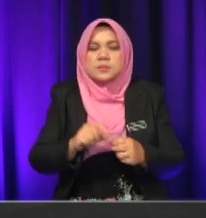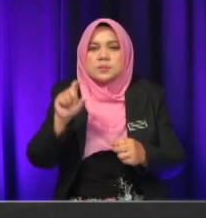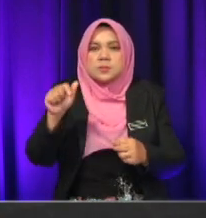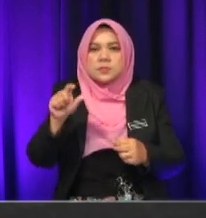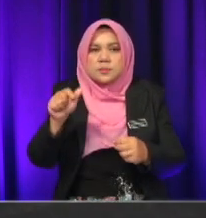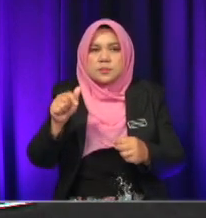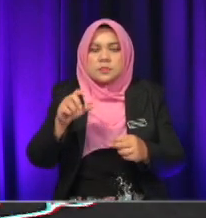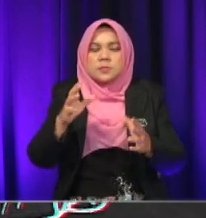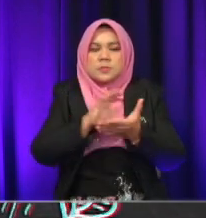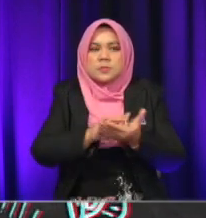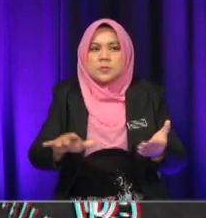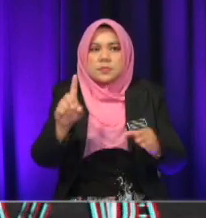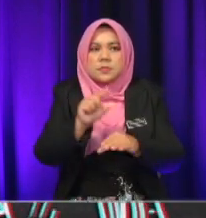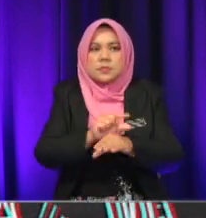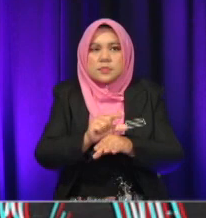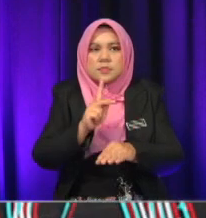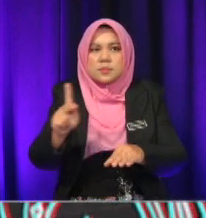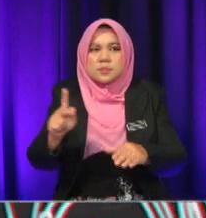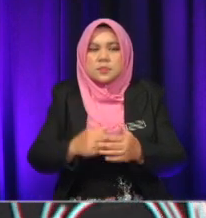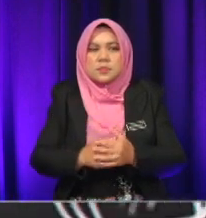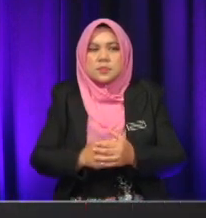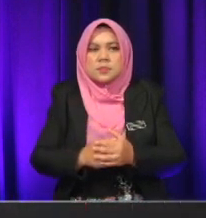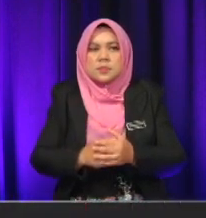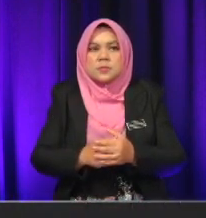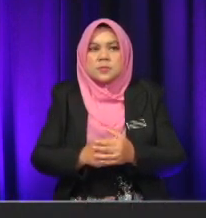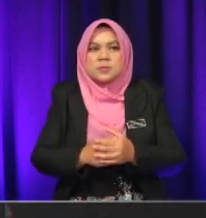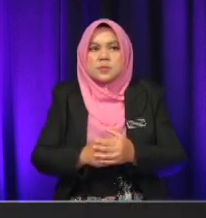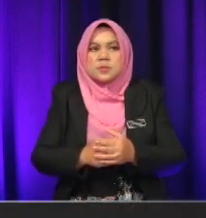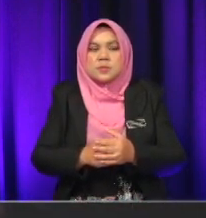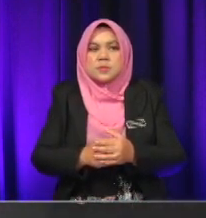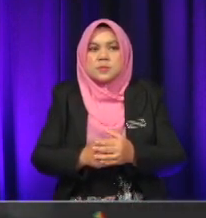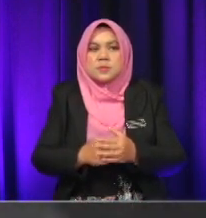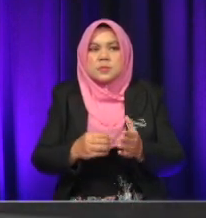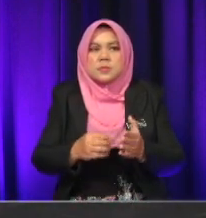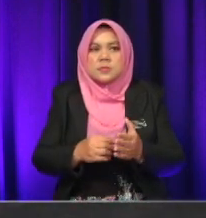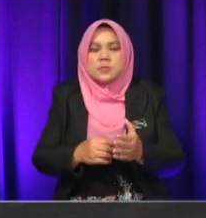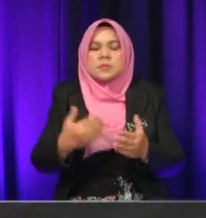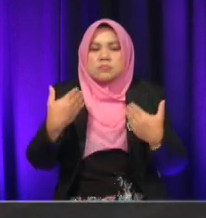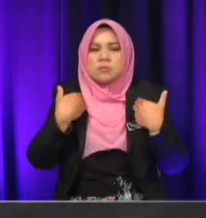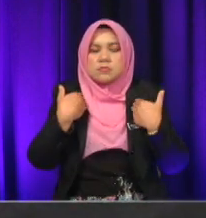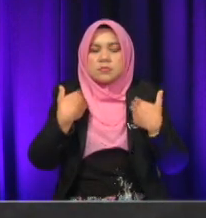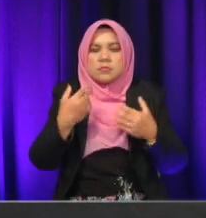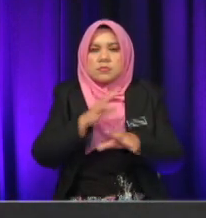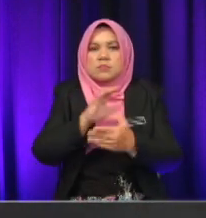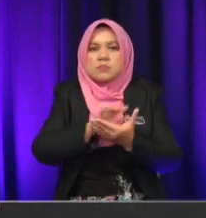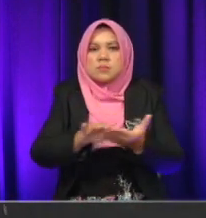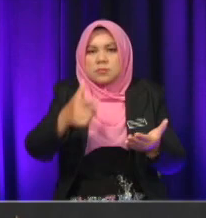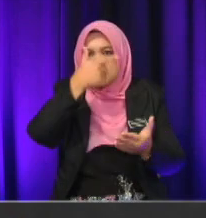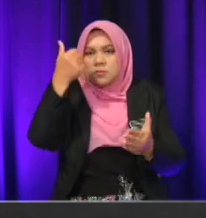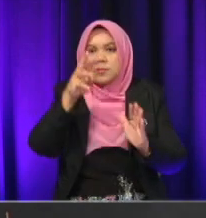selamat digunakan. Kadang-kadang ada faktor yang tak selamat pada lampu kerana harganya terlalu murah kan cikgu? Ya, betul. Jadi,